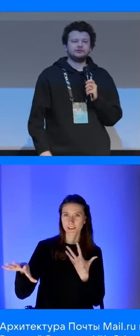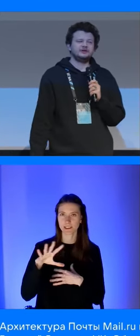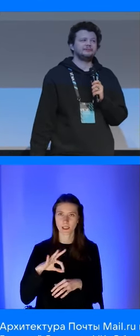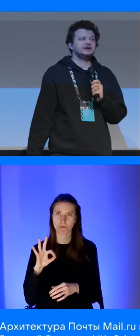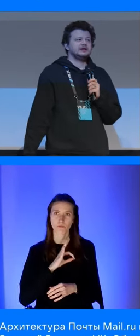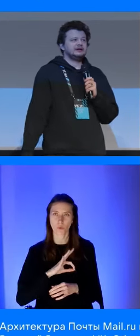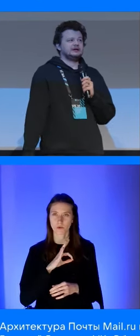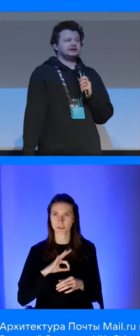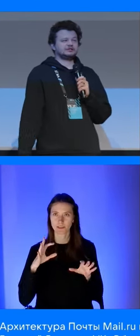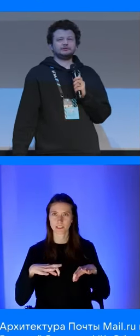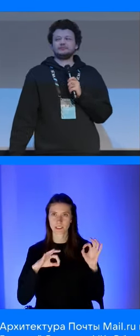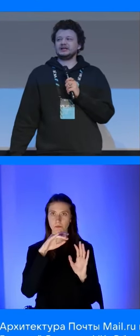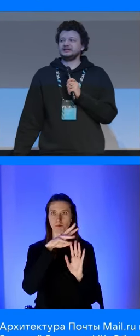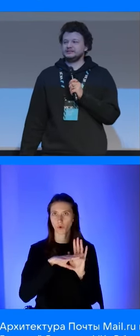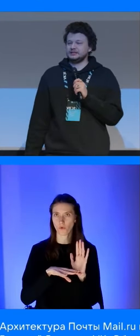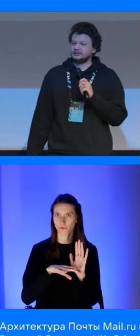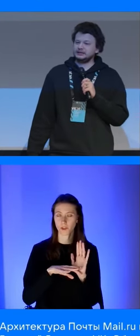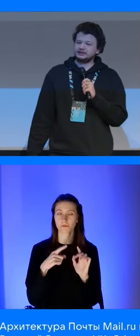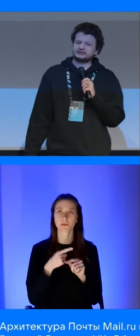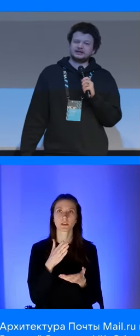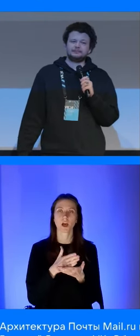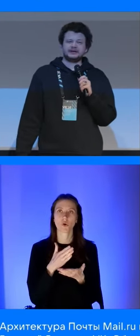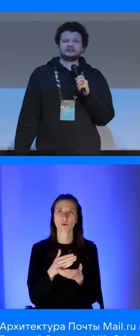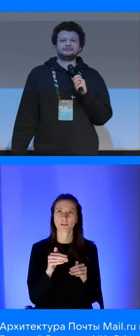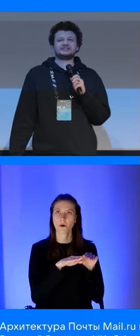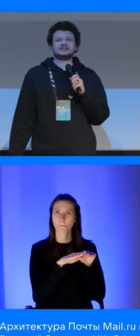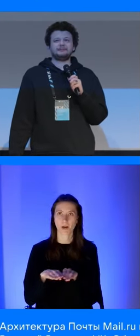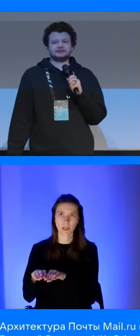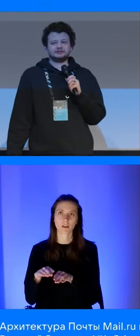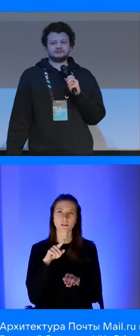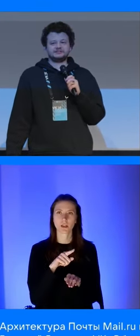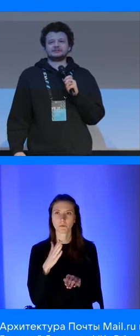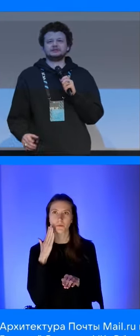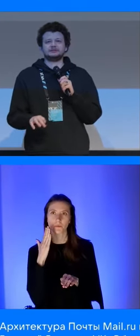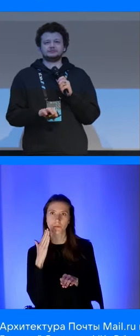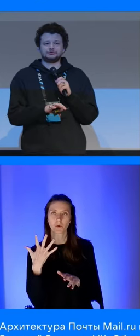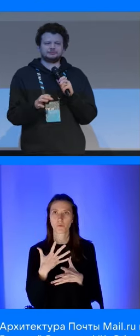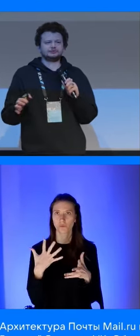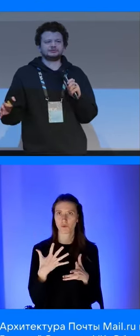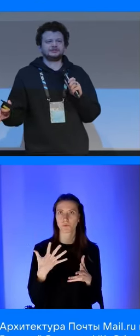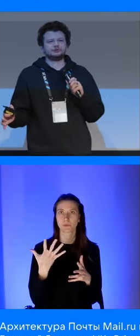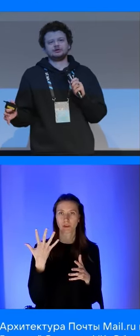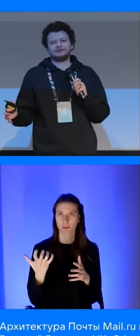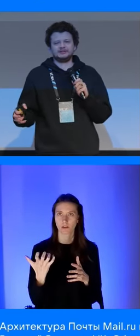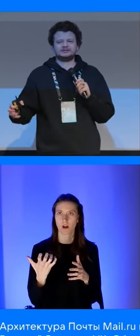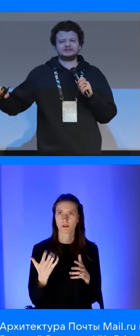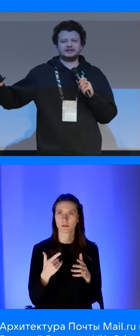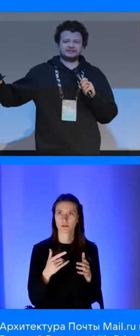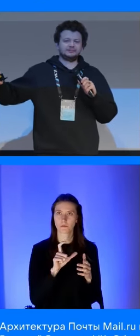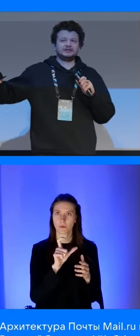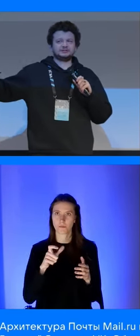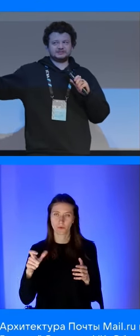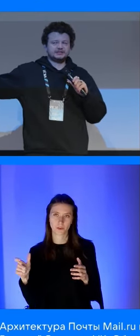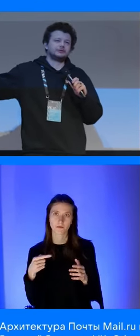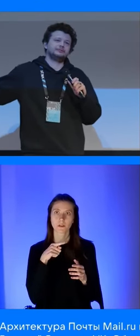пользовательским профилем живет в монолите, там порядка 500 методов. Естественно, почта MLU состоит не только монолит, за